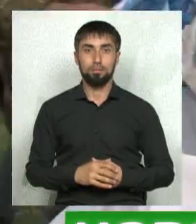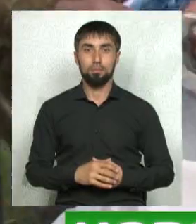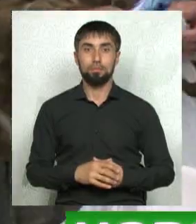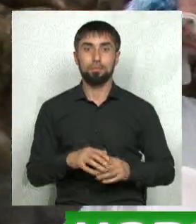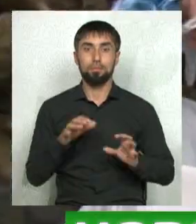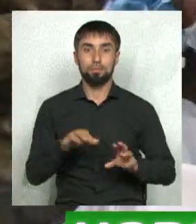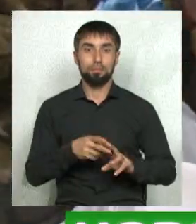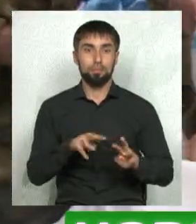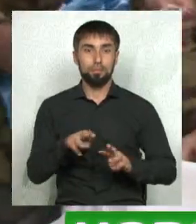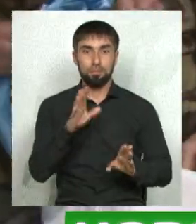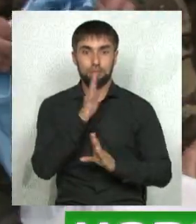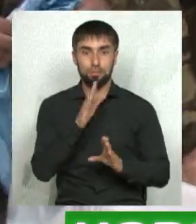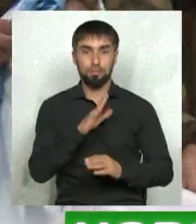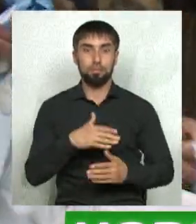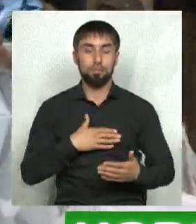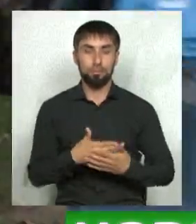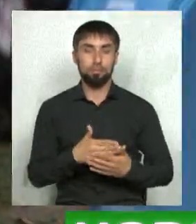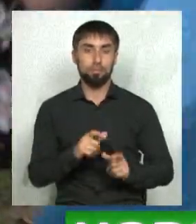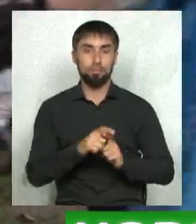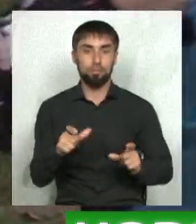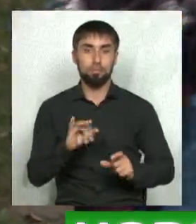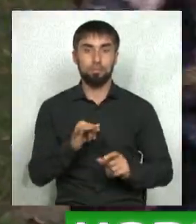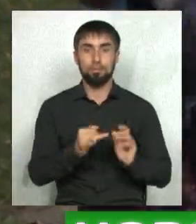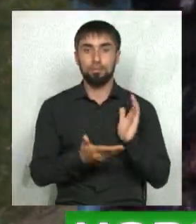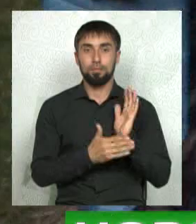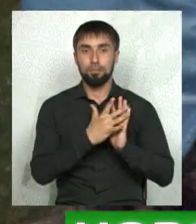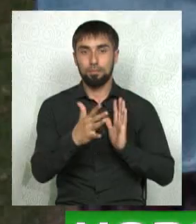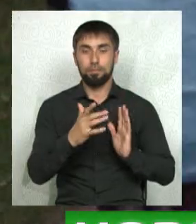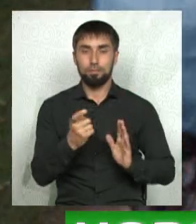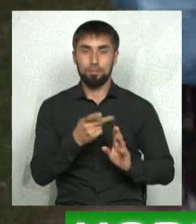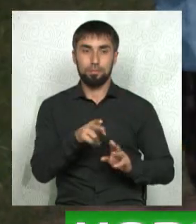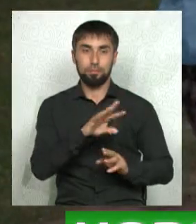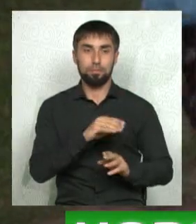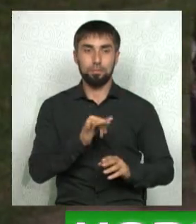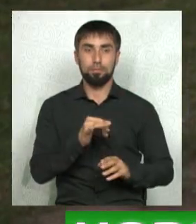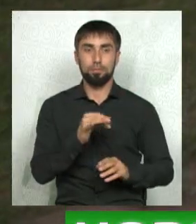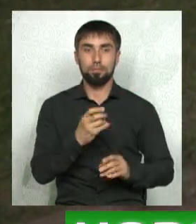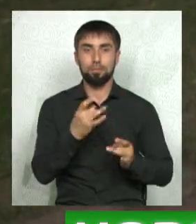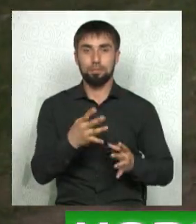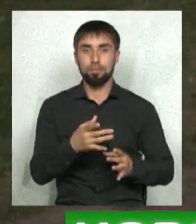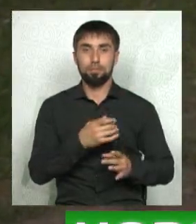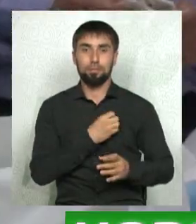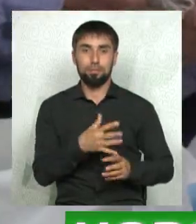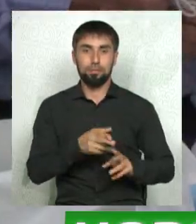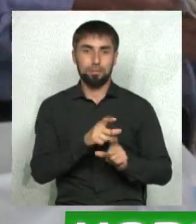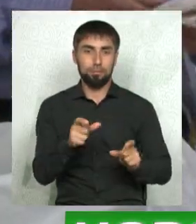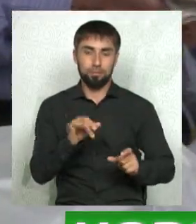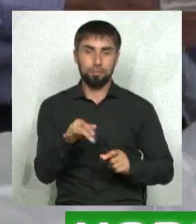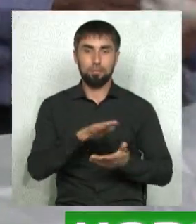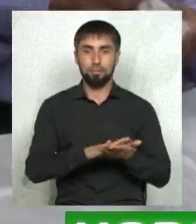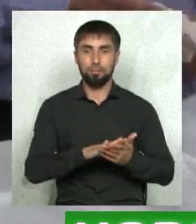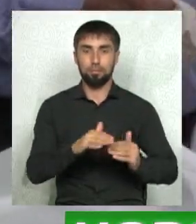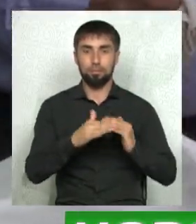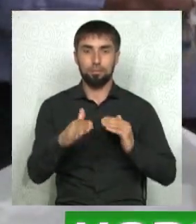Представители Минприроды, волонтеры, школьники, работники лесных хозяйств и просто неравнодушные жители республики. К масштабному субботнику по очистке